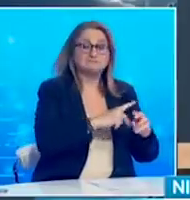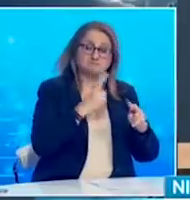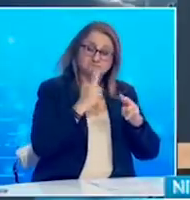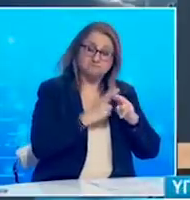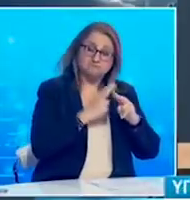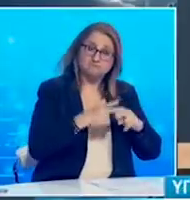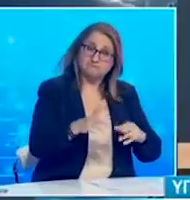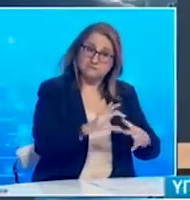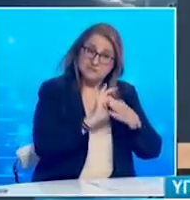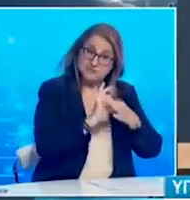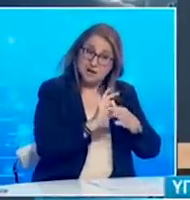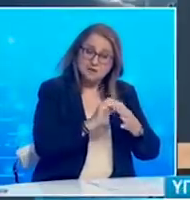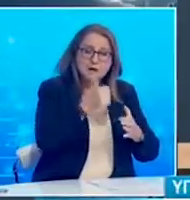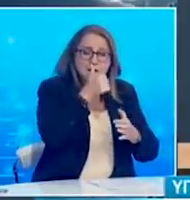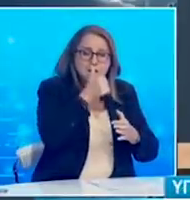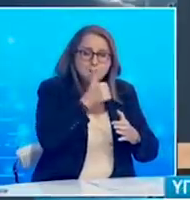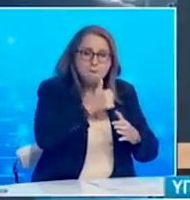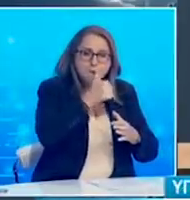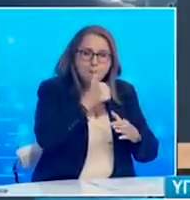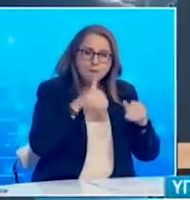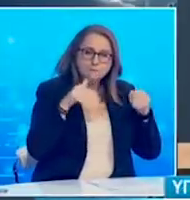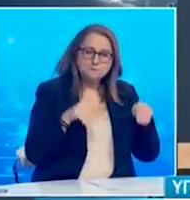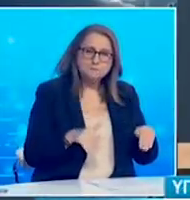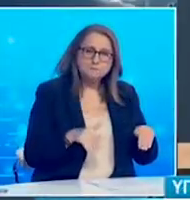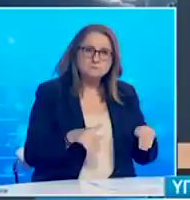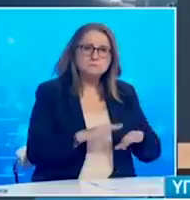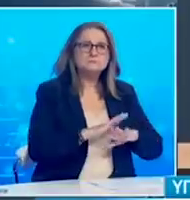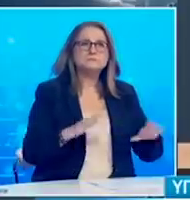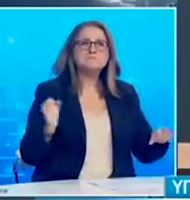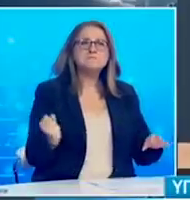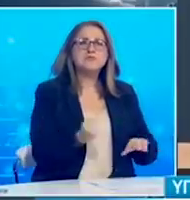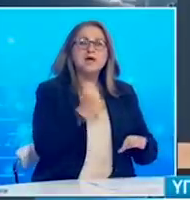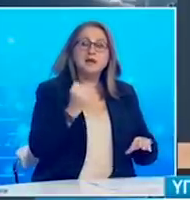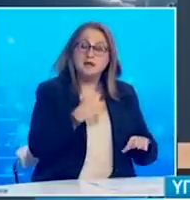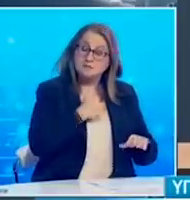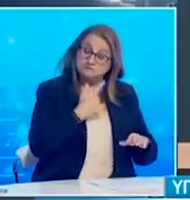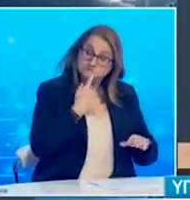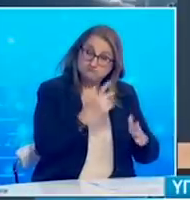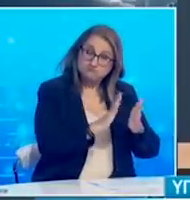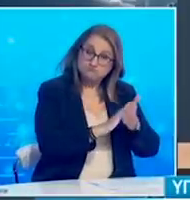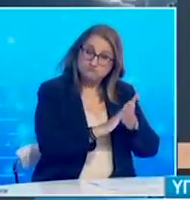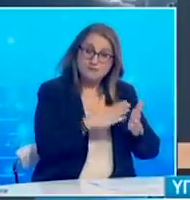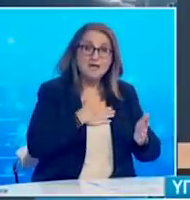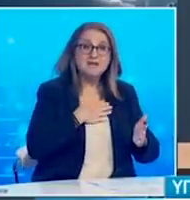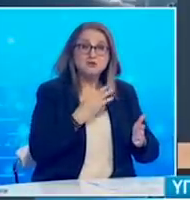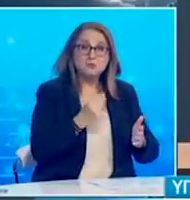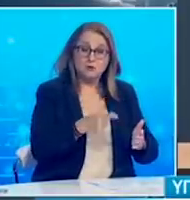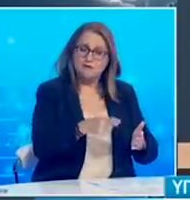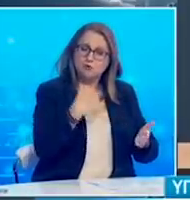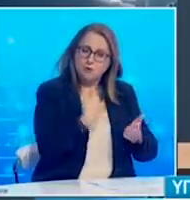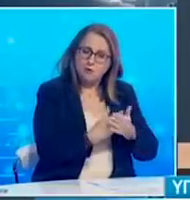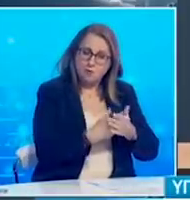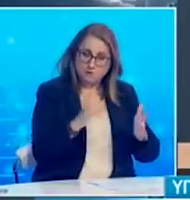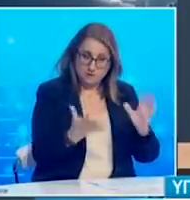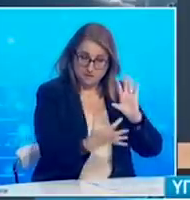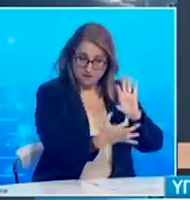τους. Έδειξαν ξεχωριστή πειθαρχία και εφάρμοσαν πιστά τα μέτρα, αποδεικνύοντας για ακόμη μια φορά πως όταν υπάρχει συνεργασία